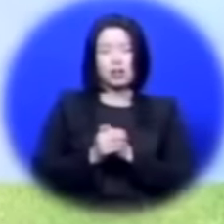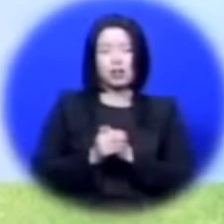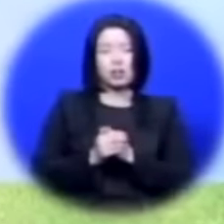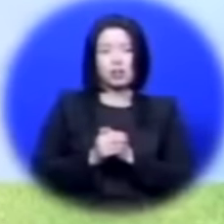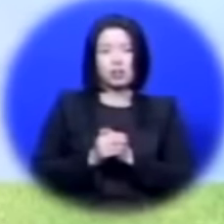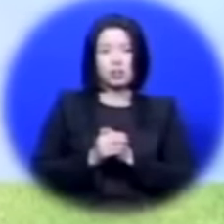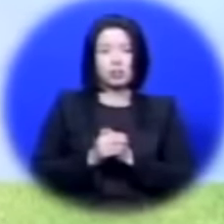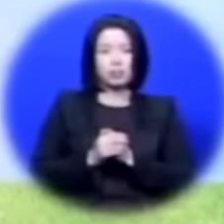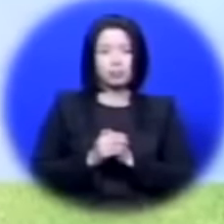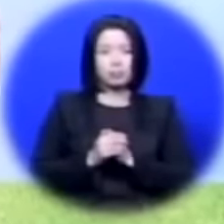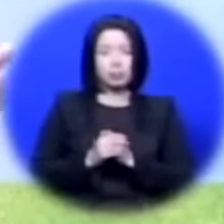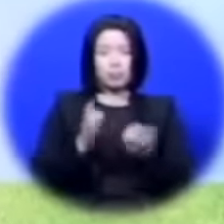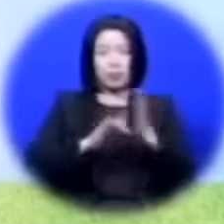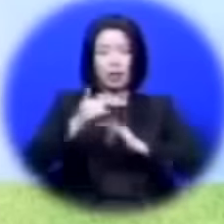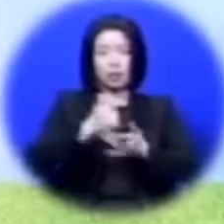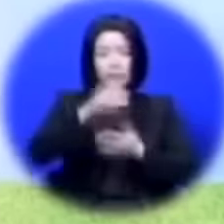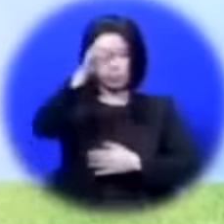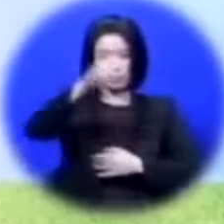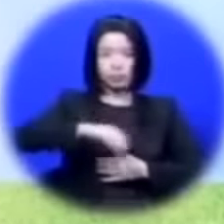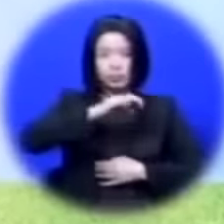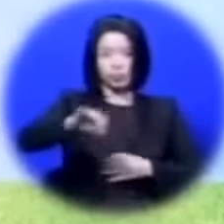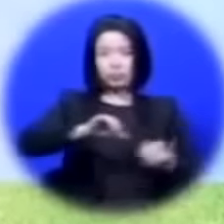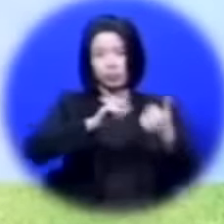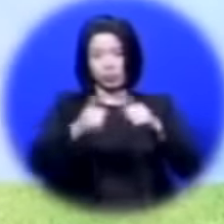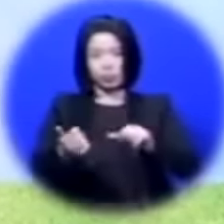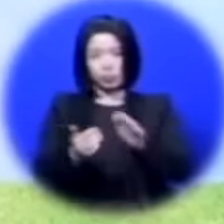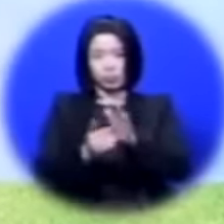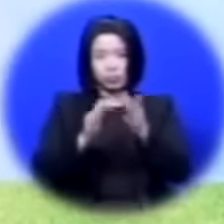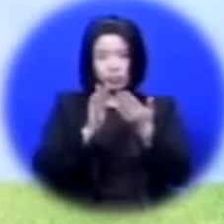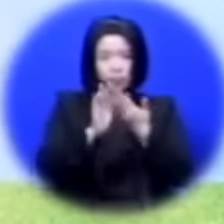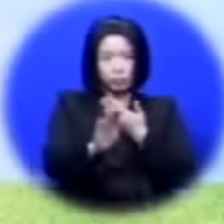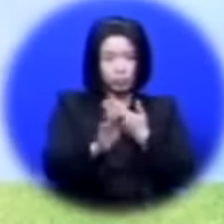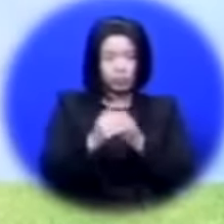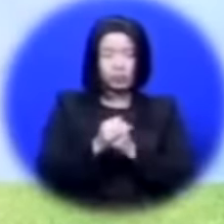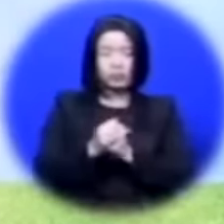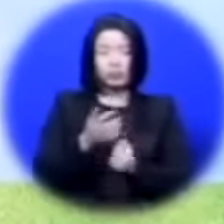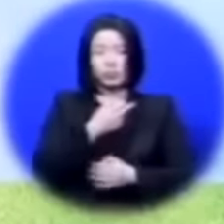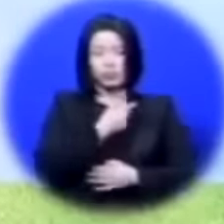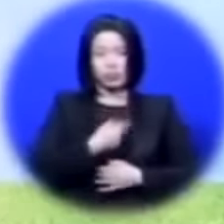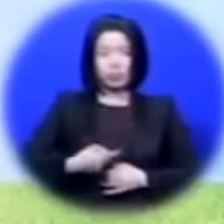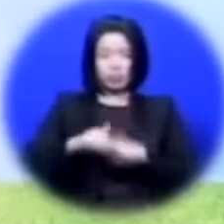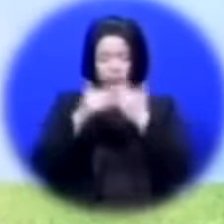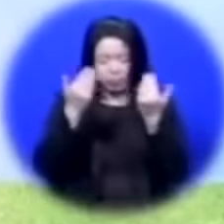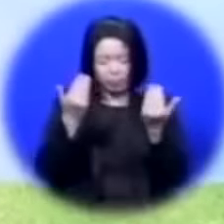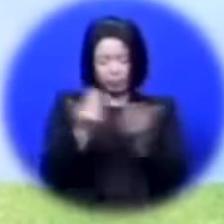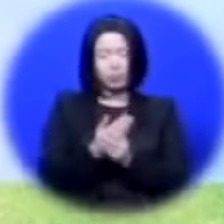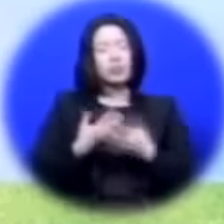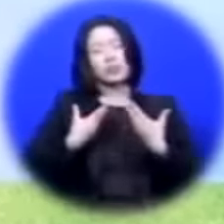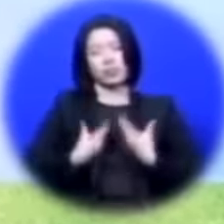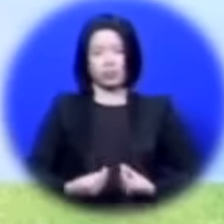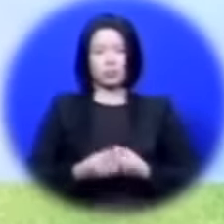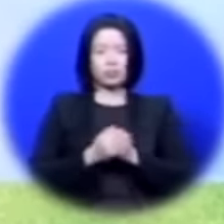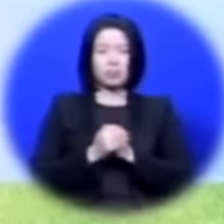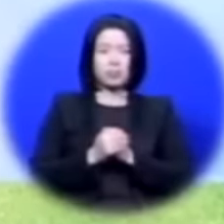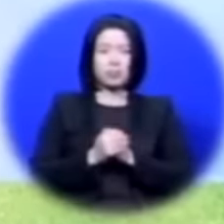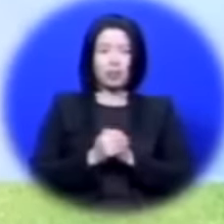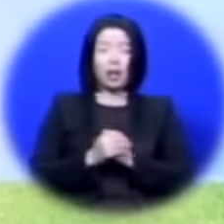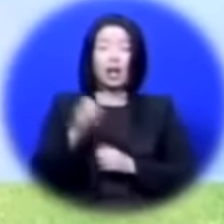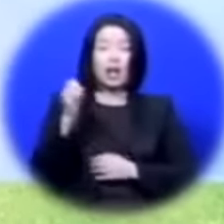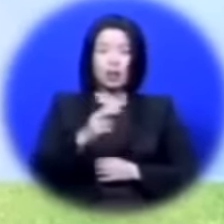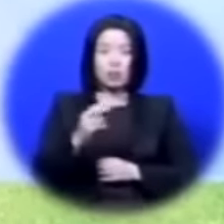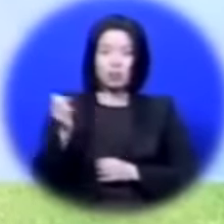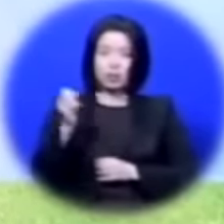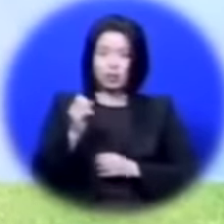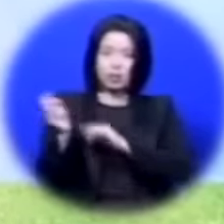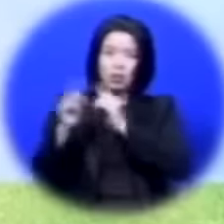합니다 예수님이 십자가에 죽으시고 난 다음에 제자들은 완전히 절망했습니다 그리고 그들은